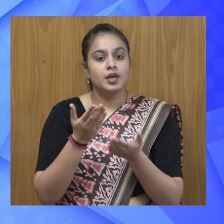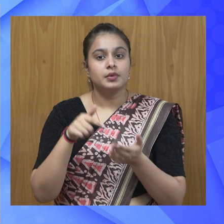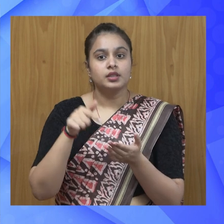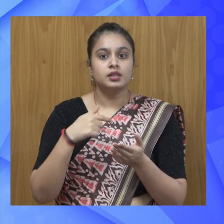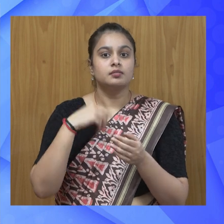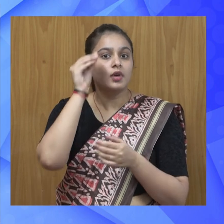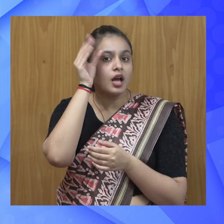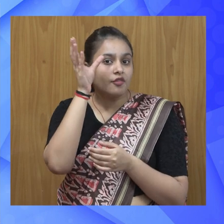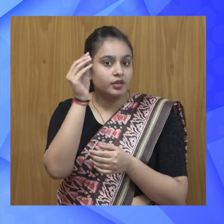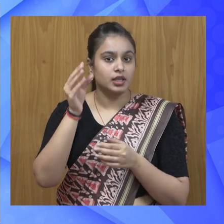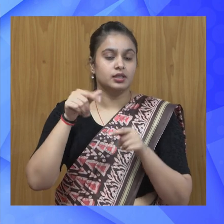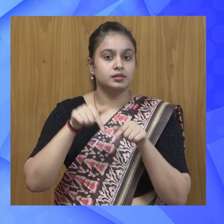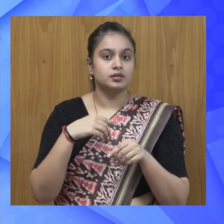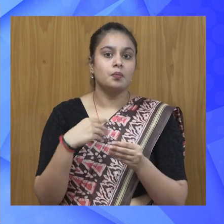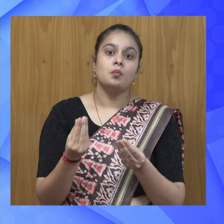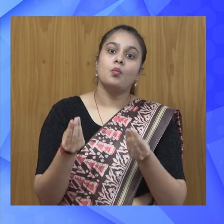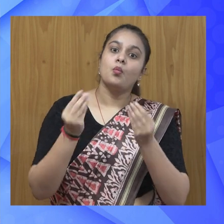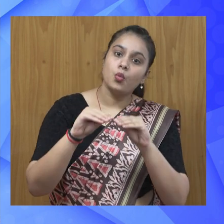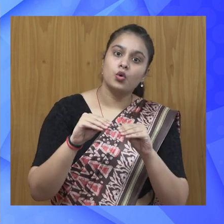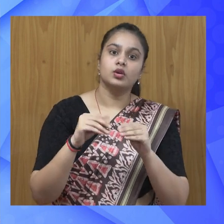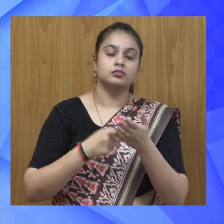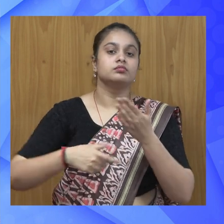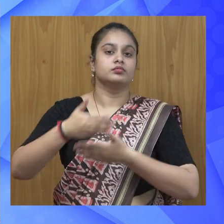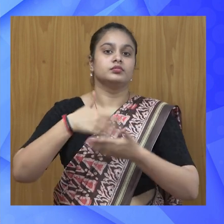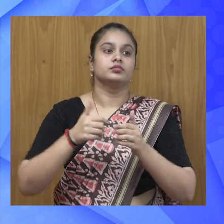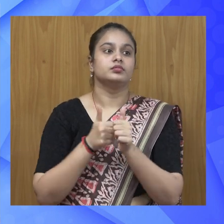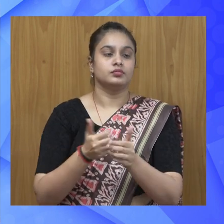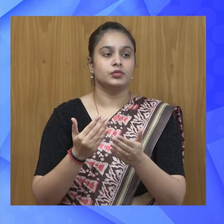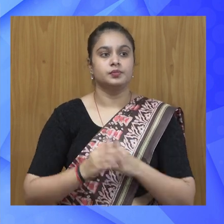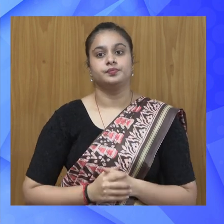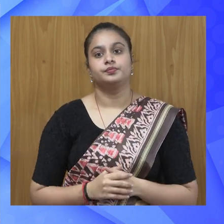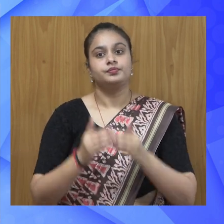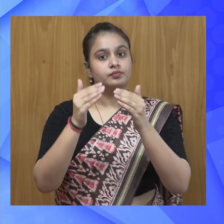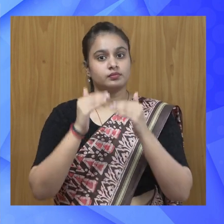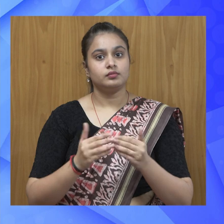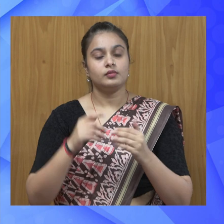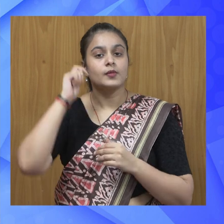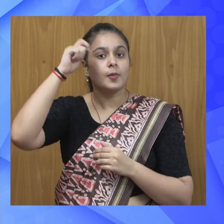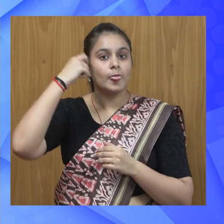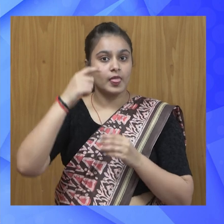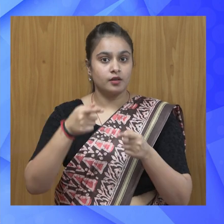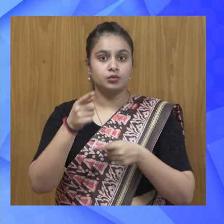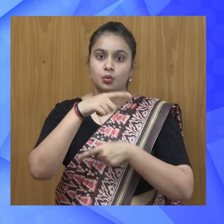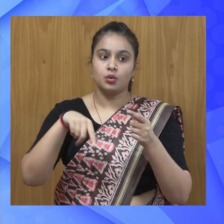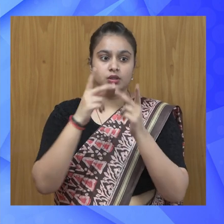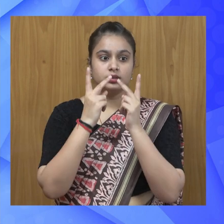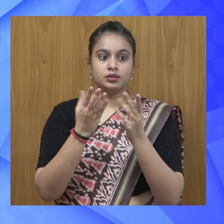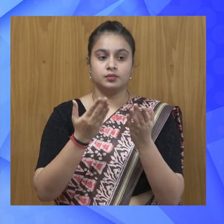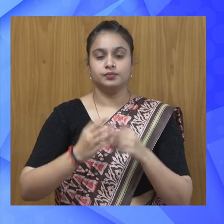अवेयरनेस करना एक रेगुलर रिलीजियस तरीके से हो जाए ये वीडियो है ये सब देख सकते